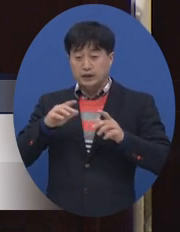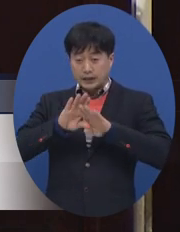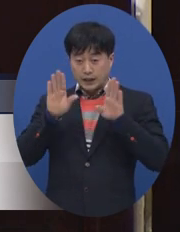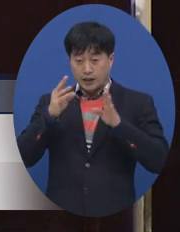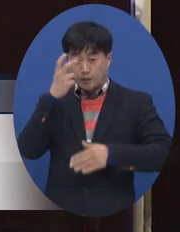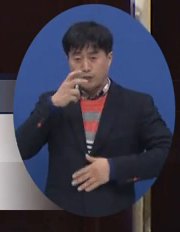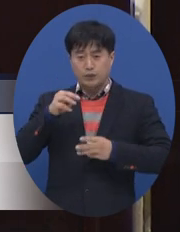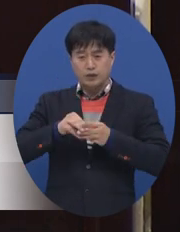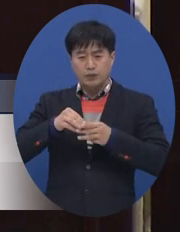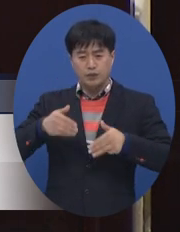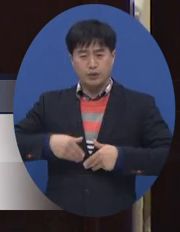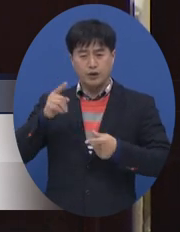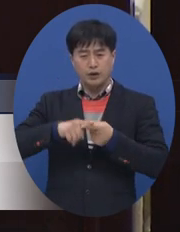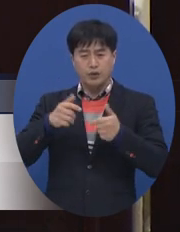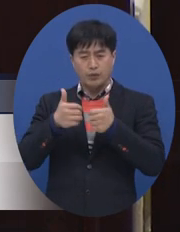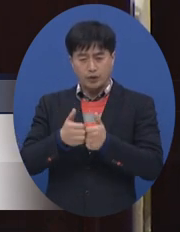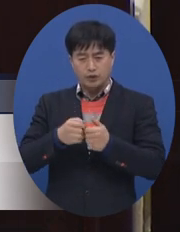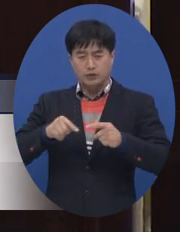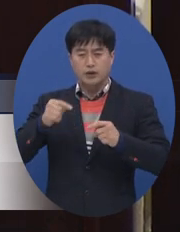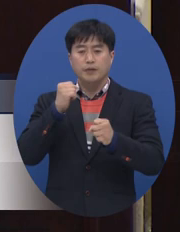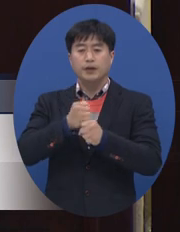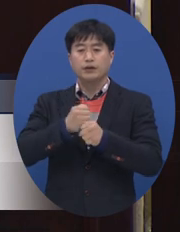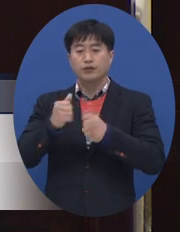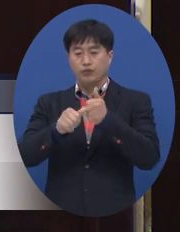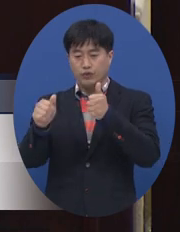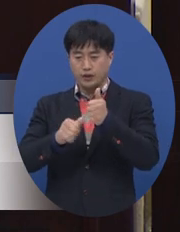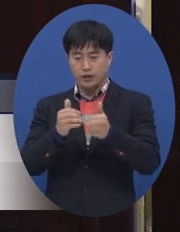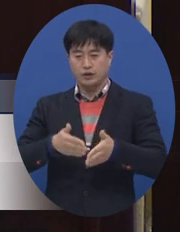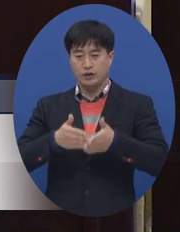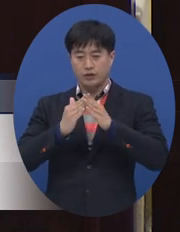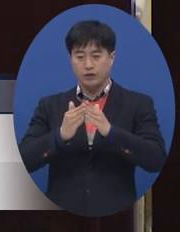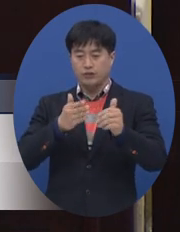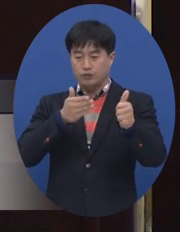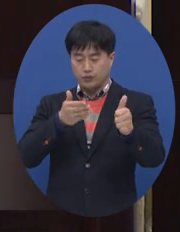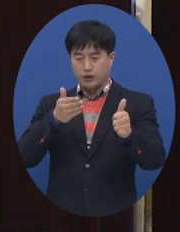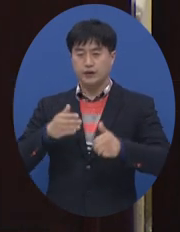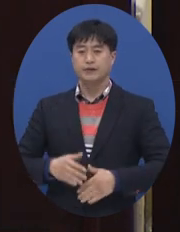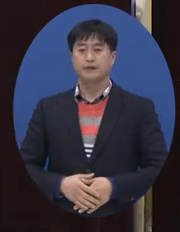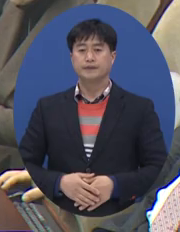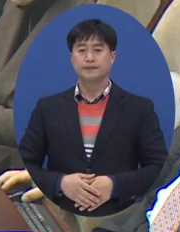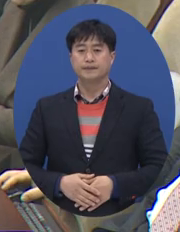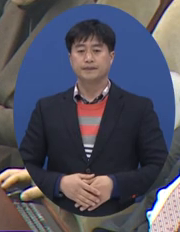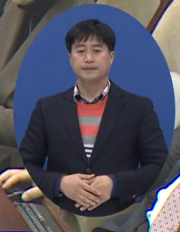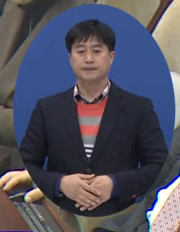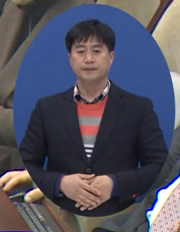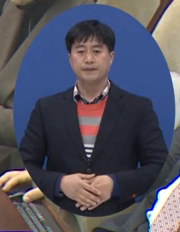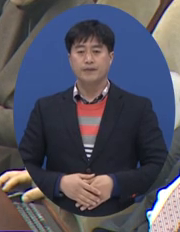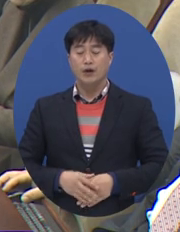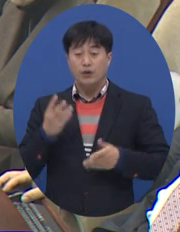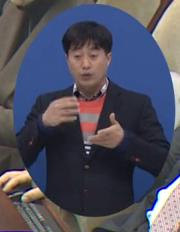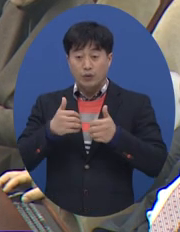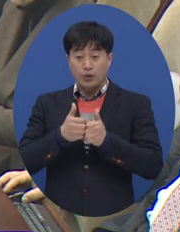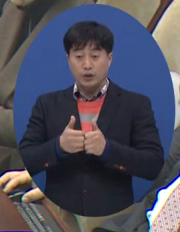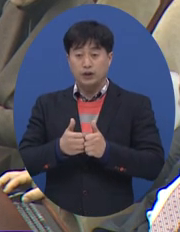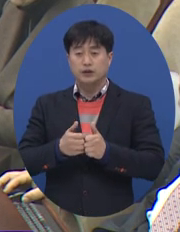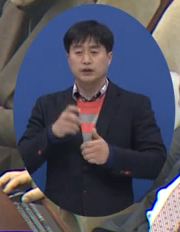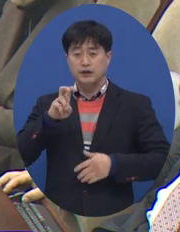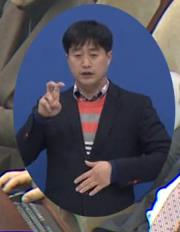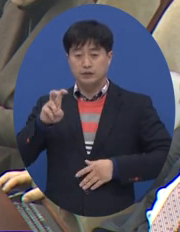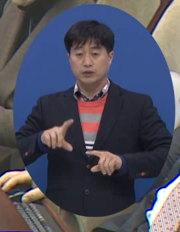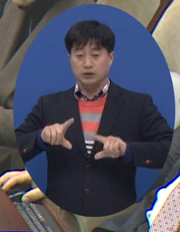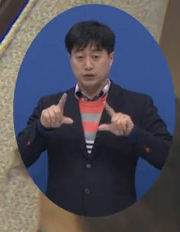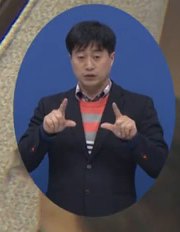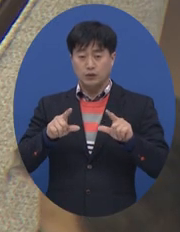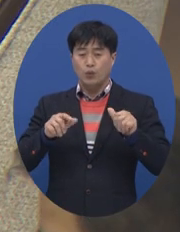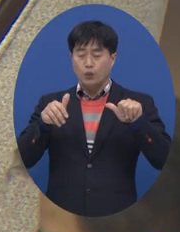대해 논의하고 정책을 만드는 위원회를 설치해 주시기를 요청드립니다. 경기도의회는 오는 20일 열리는